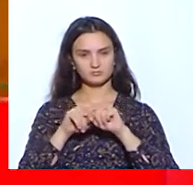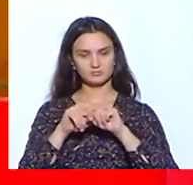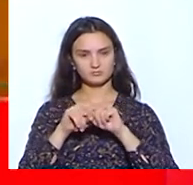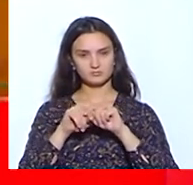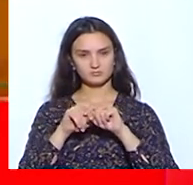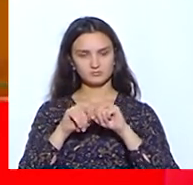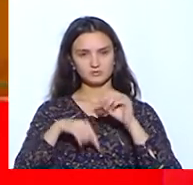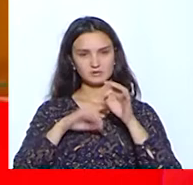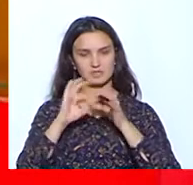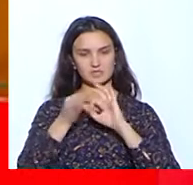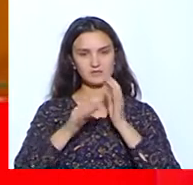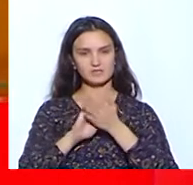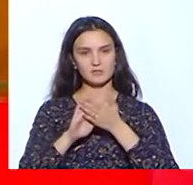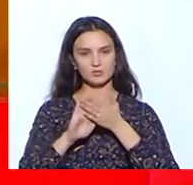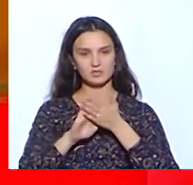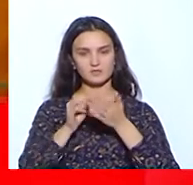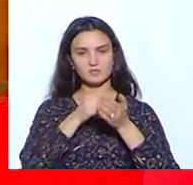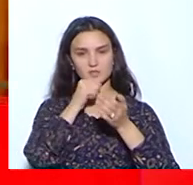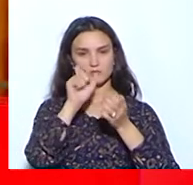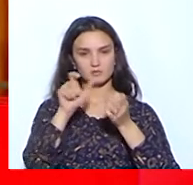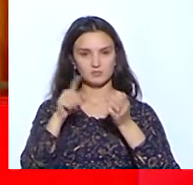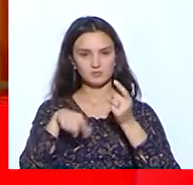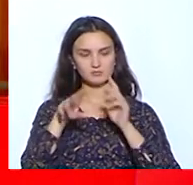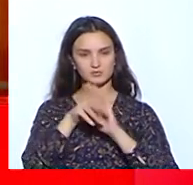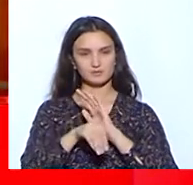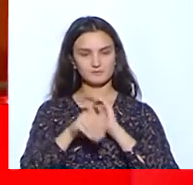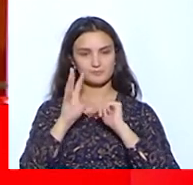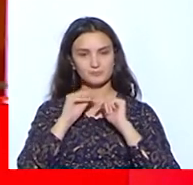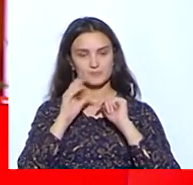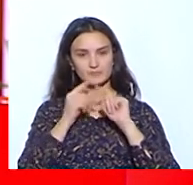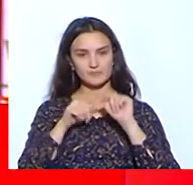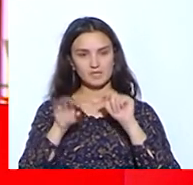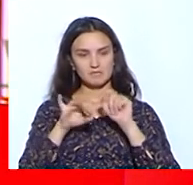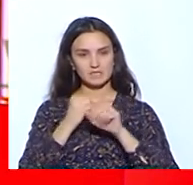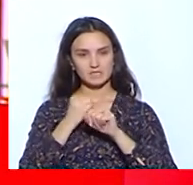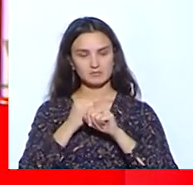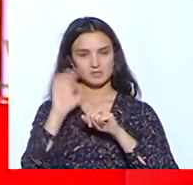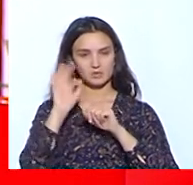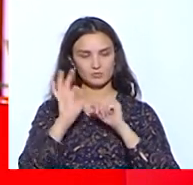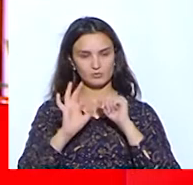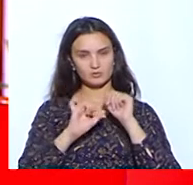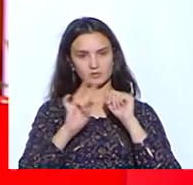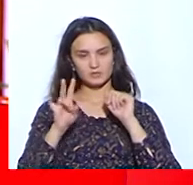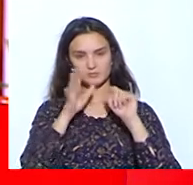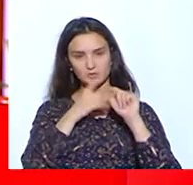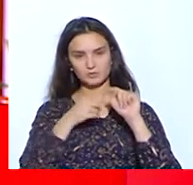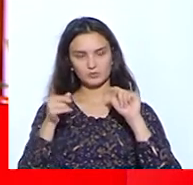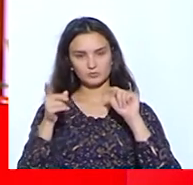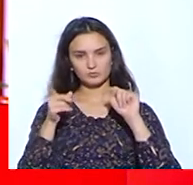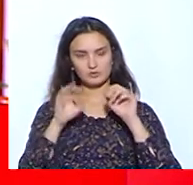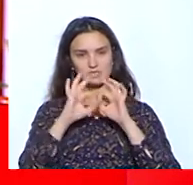პასუხი. ნაწლავის გამორესხვა ზრდასრულ ადამიანებში, როდესაც ამას აკეთებენ რეგულარულად ან პერიოდულად